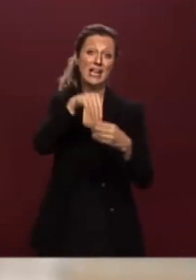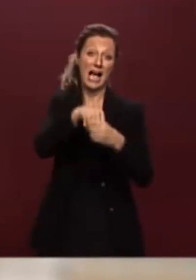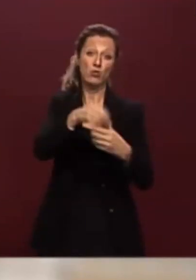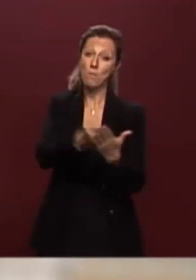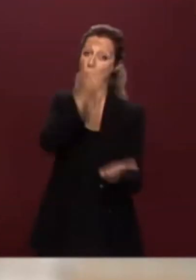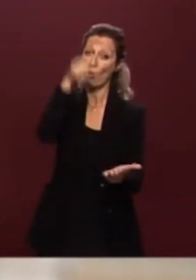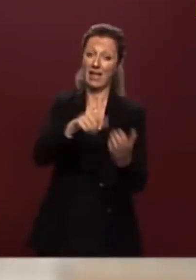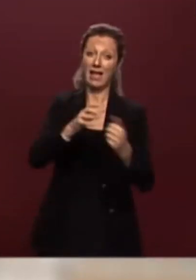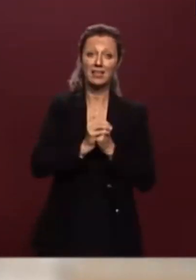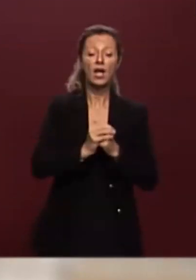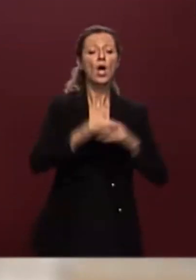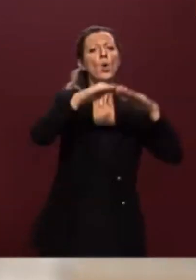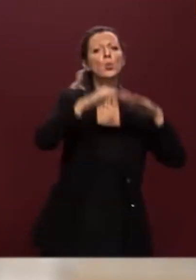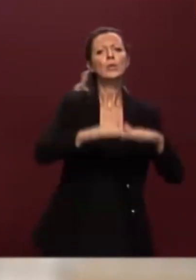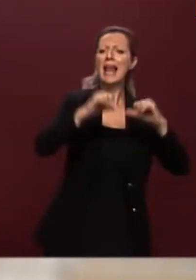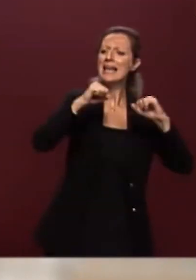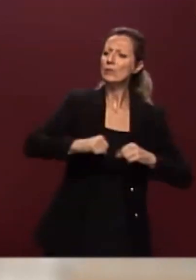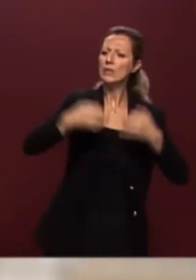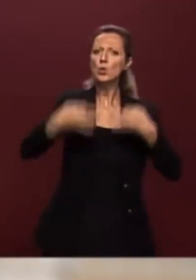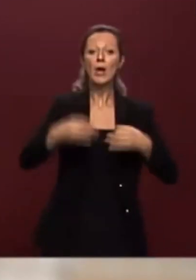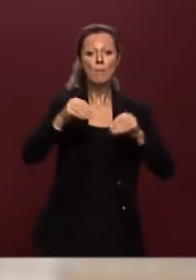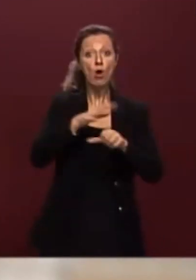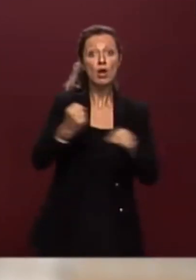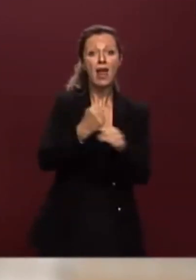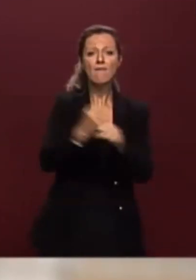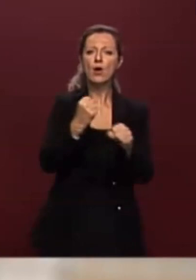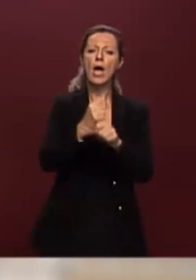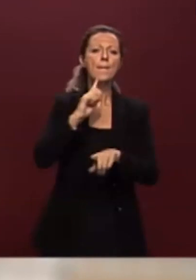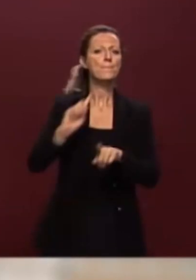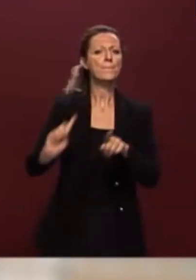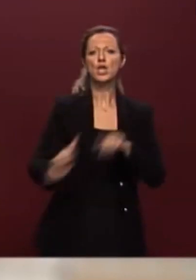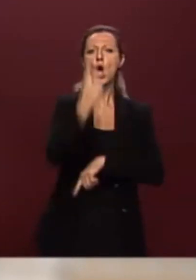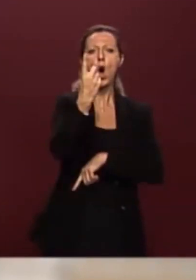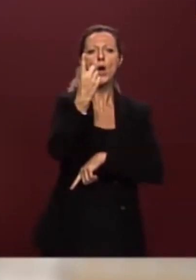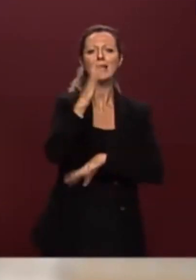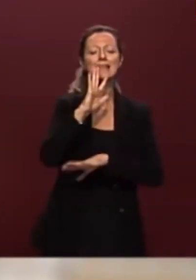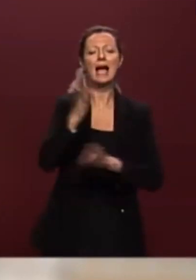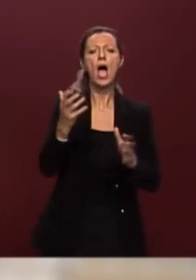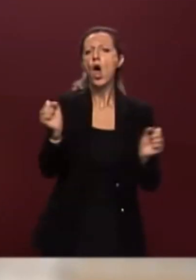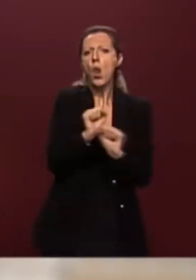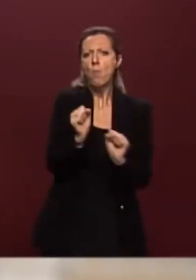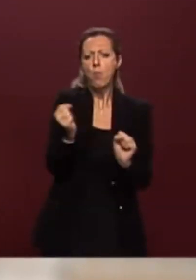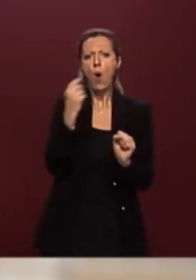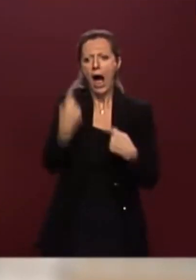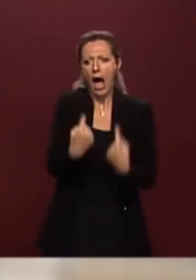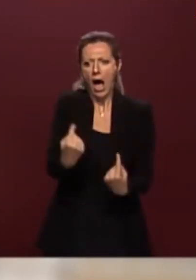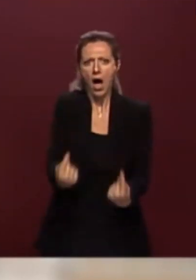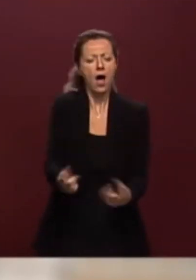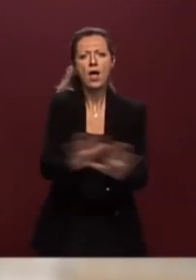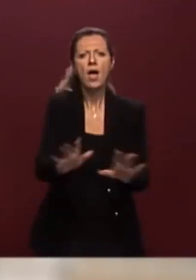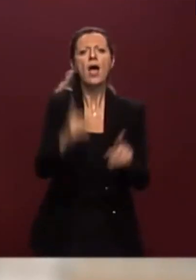La tutela della salute e della sicurezza nei luoghi di lavoro è una priorità imprescindibile che riporta tutti noi